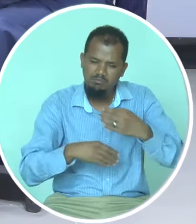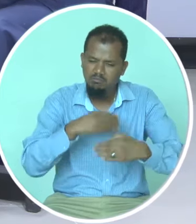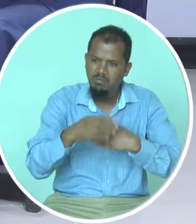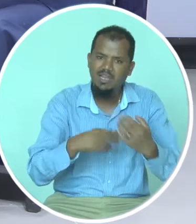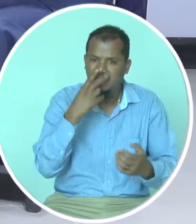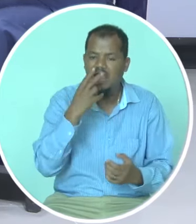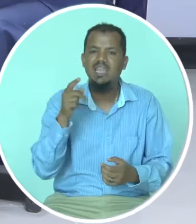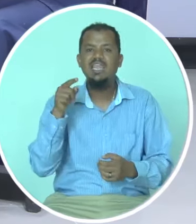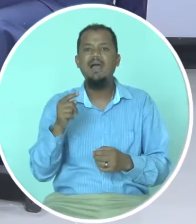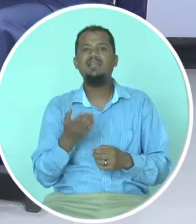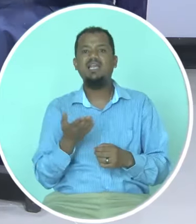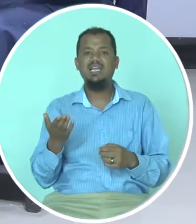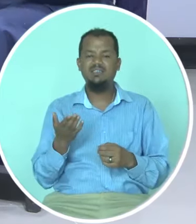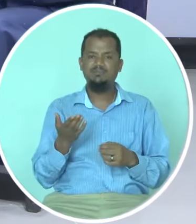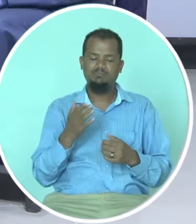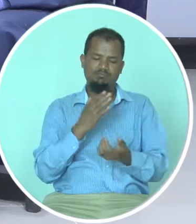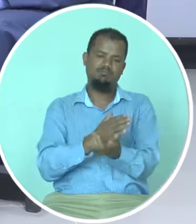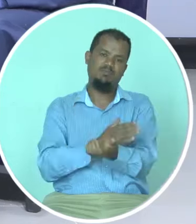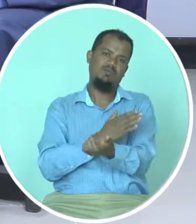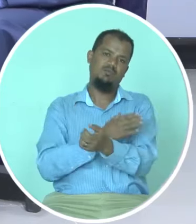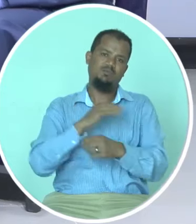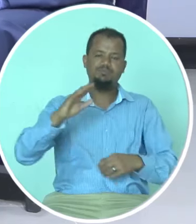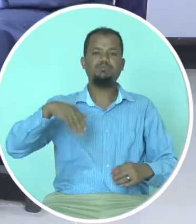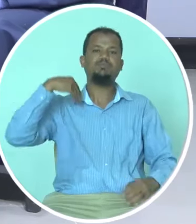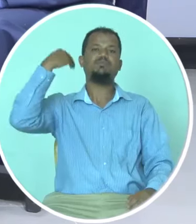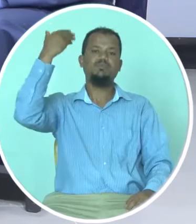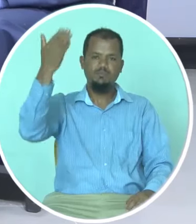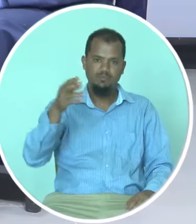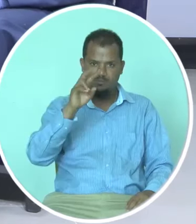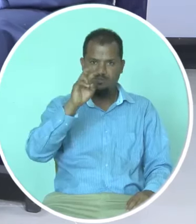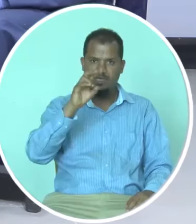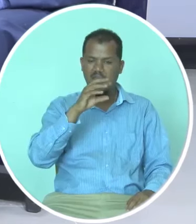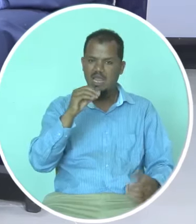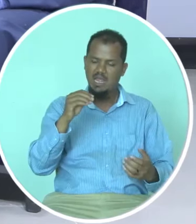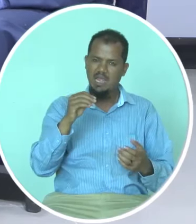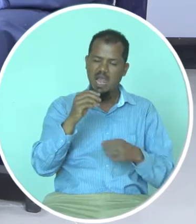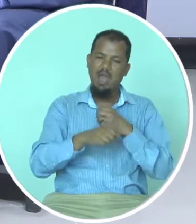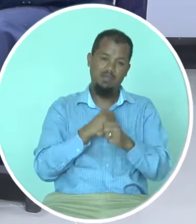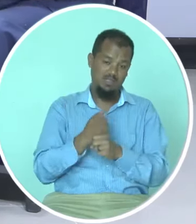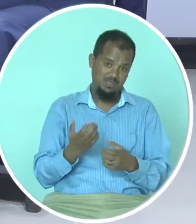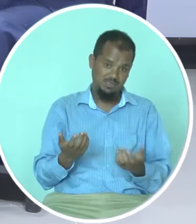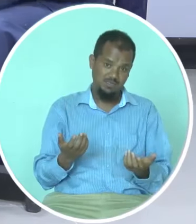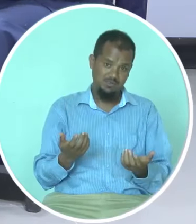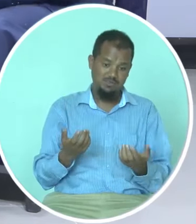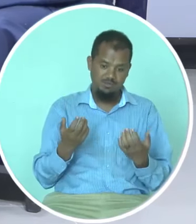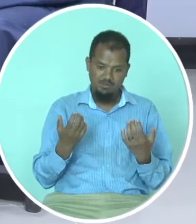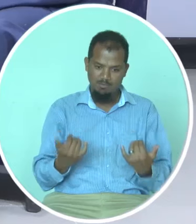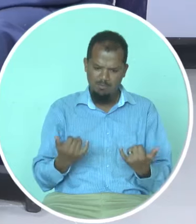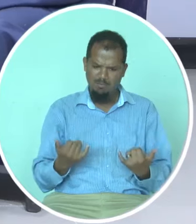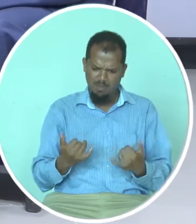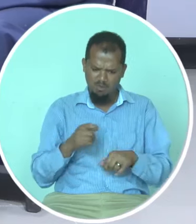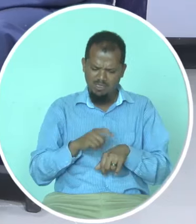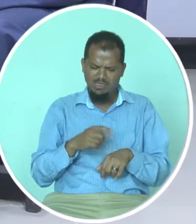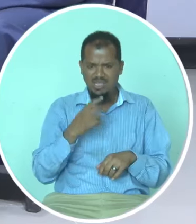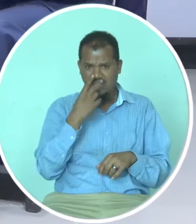በሂደት ታየ ያም ነገር ተስተካከለ በቀጣዮቹ 20 እና እንደዚህ አመታት ማለት ነው በአሁኑስ ጊዜ